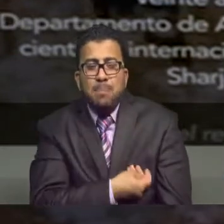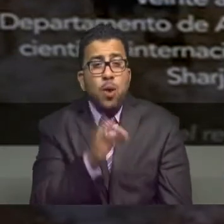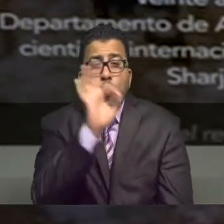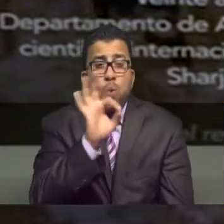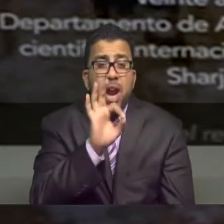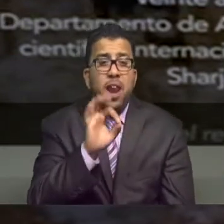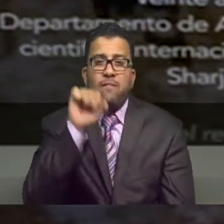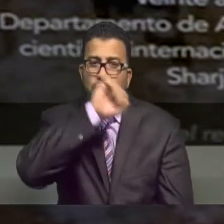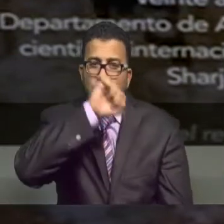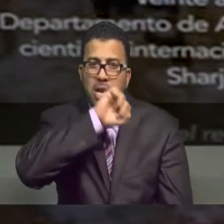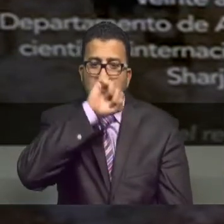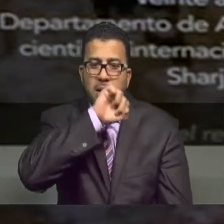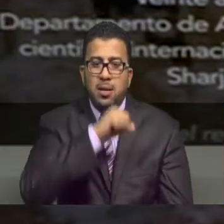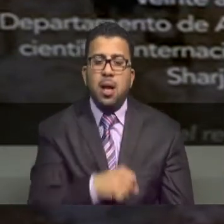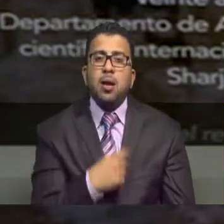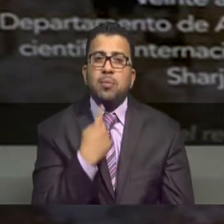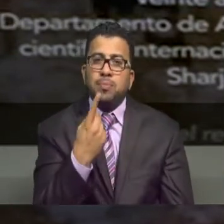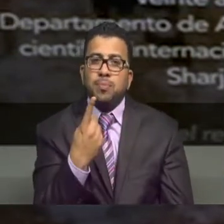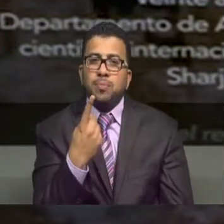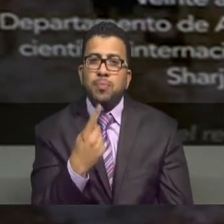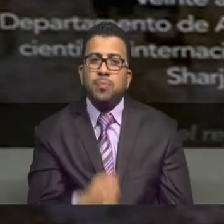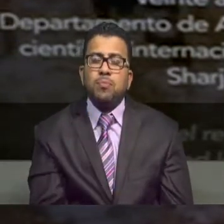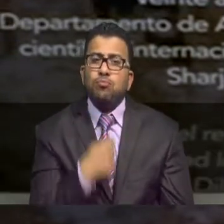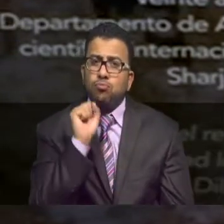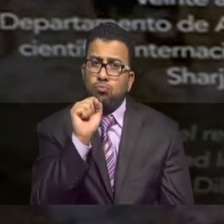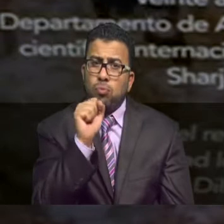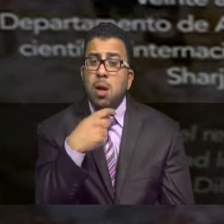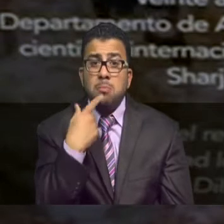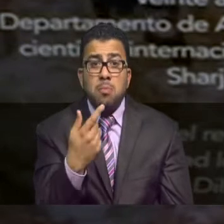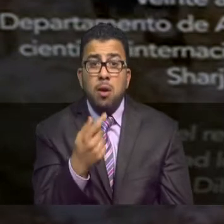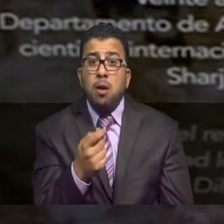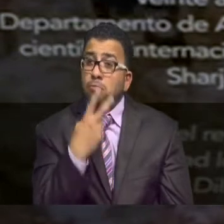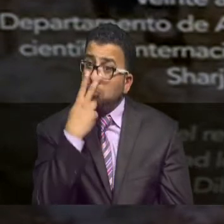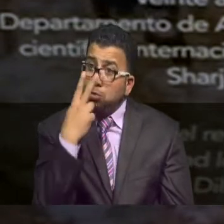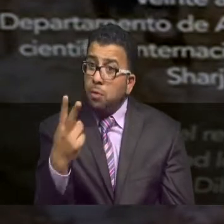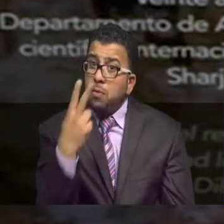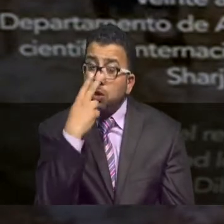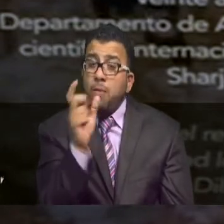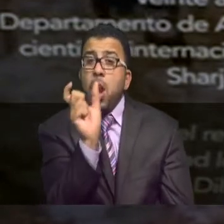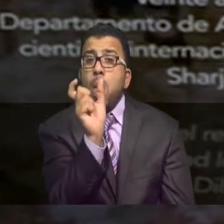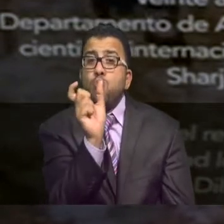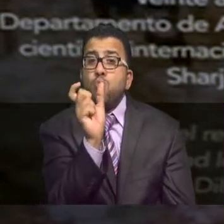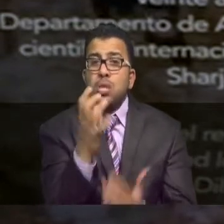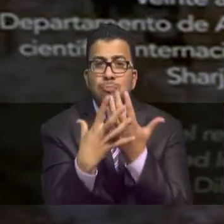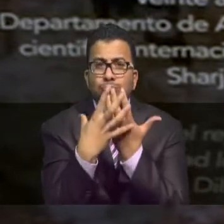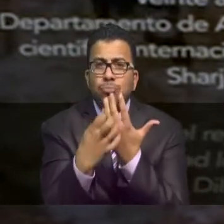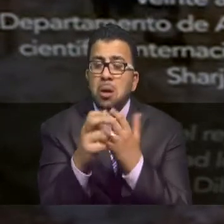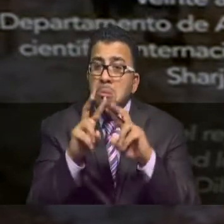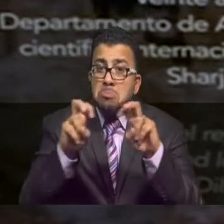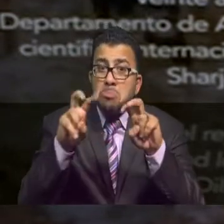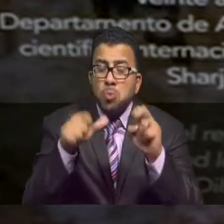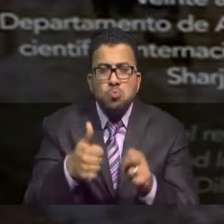الشارقة، وكذلك هي فرصة لعرض نماذج من